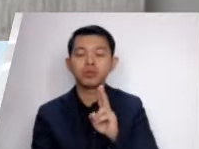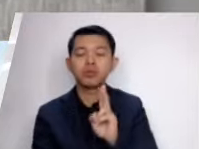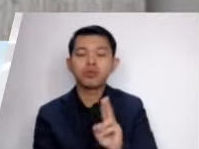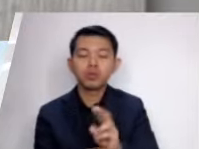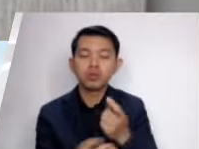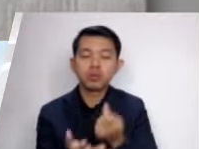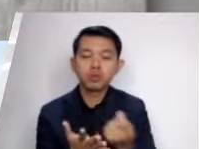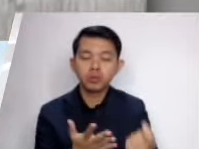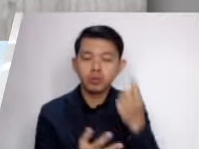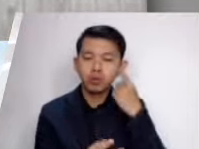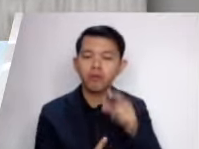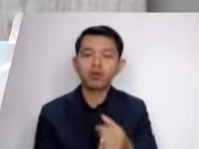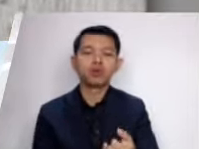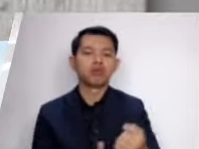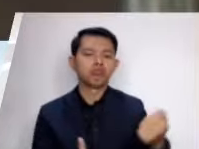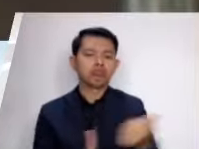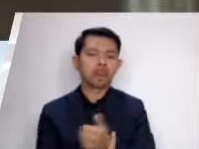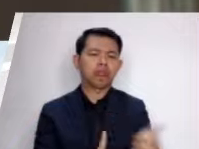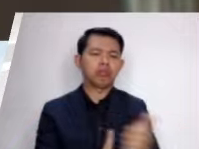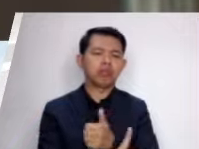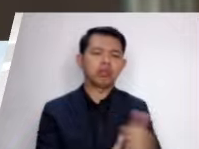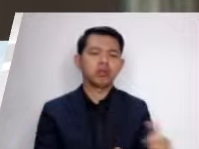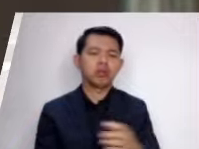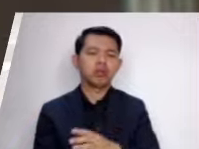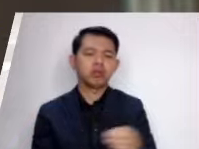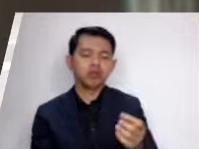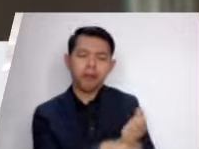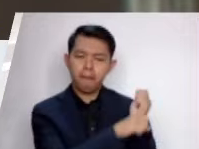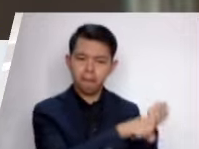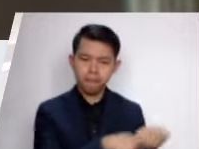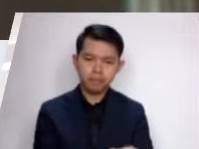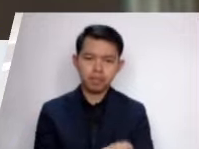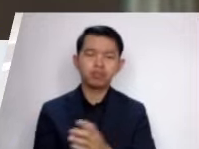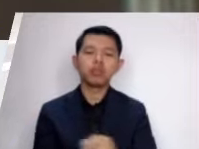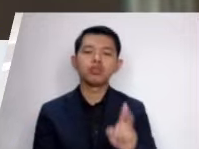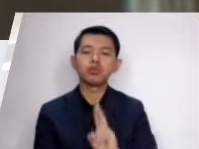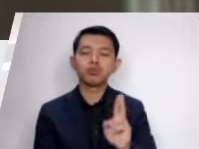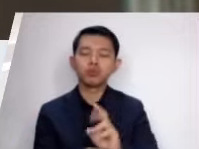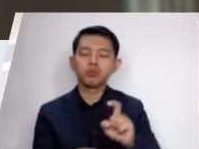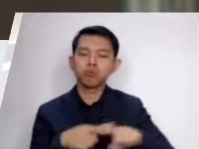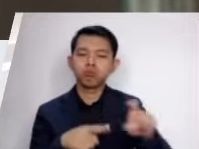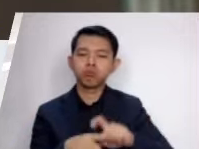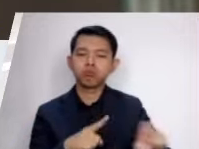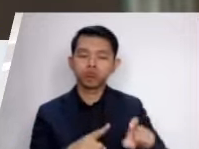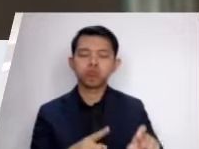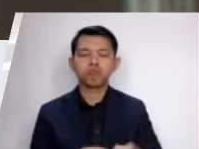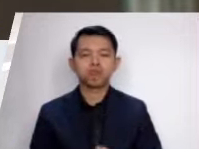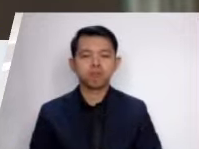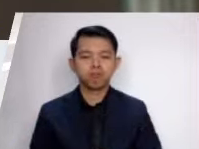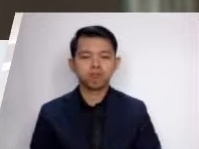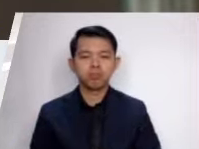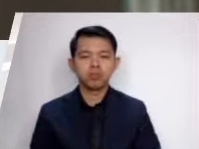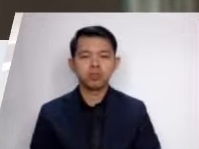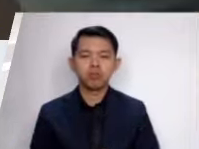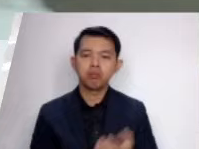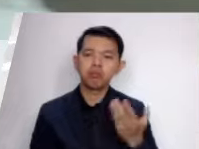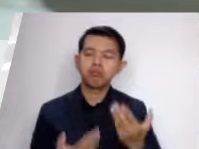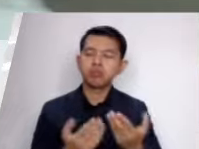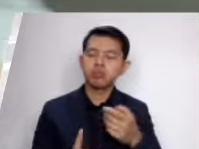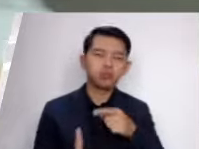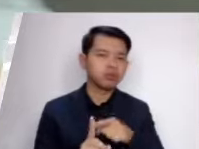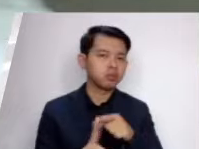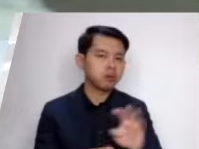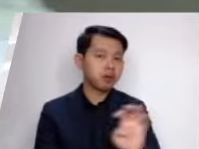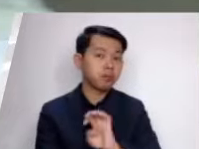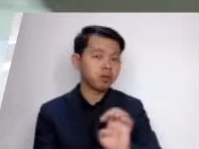rod o panguryente ng tao. Mukhang isa rin itong lugar kung saan sinasaktan yung kanilang mga tao. This